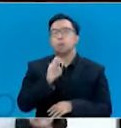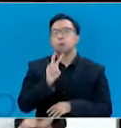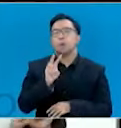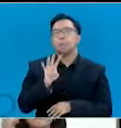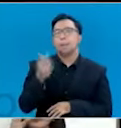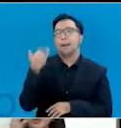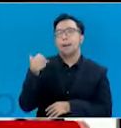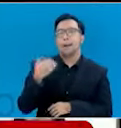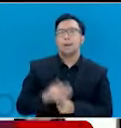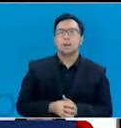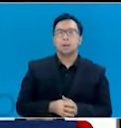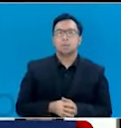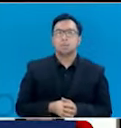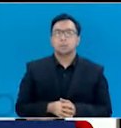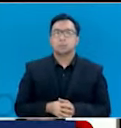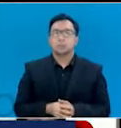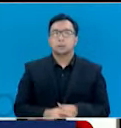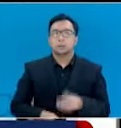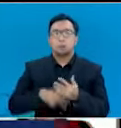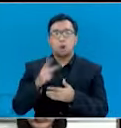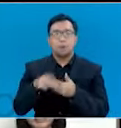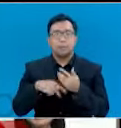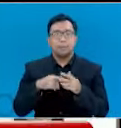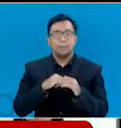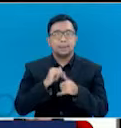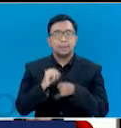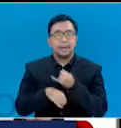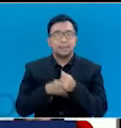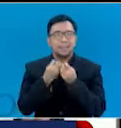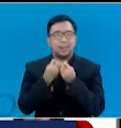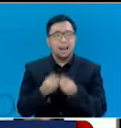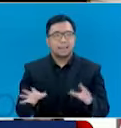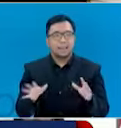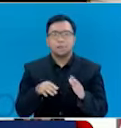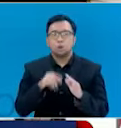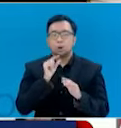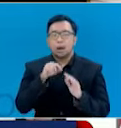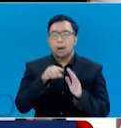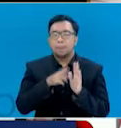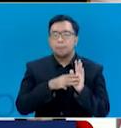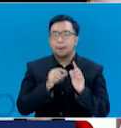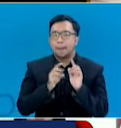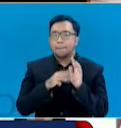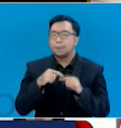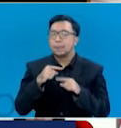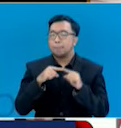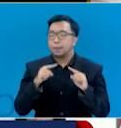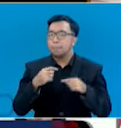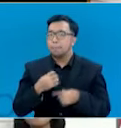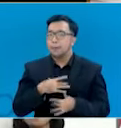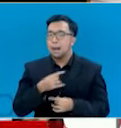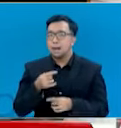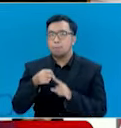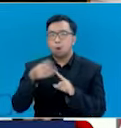Punya program internet gratis untuk sekolahan, untuk UMKM. Tapi ada yang menarik, Pak, di Pontianak pada tanggal 20 Januari